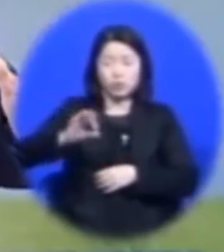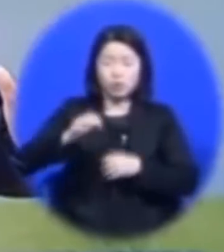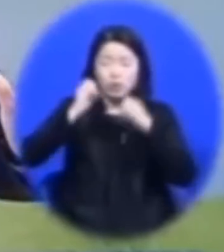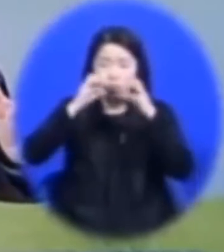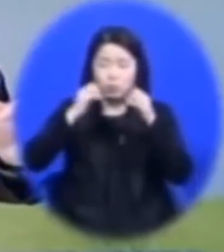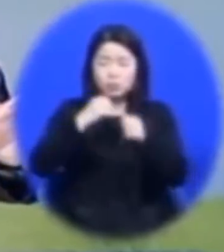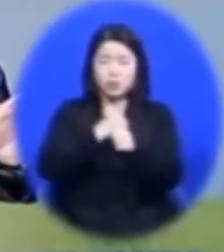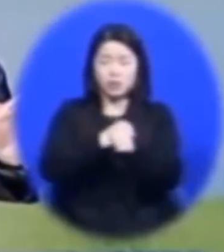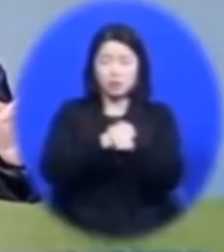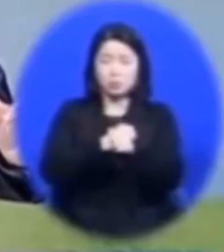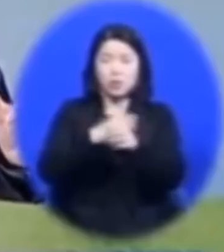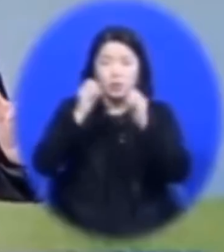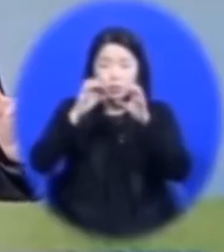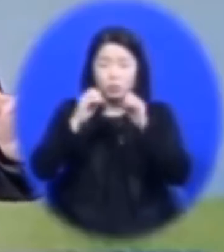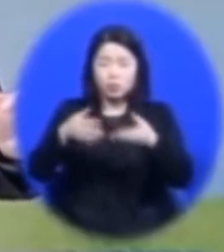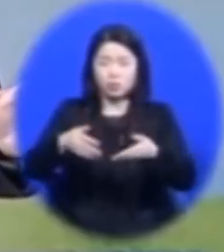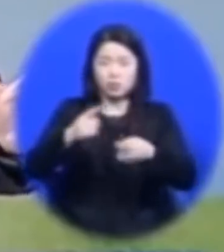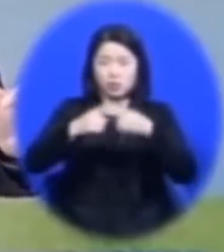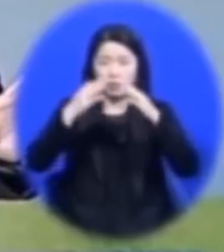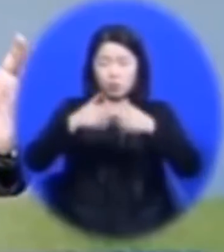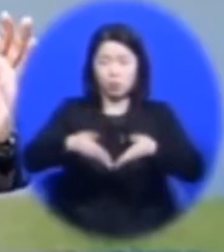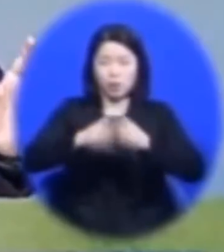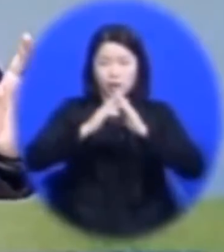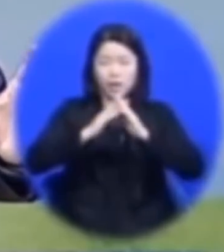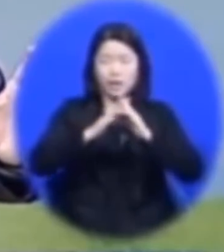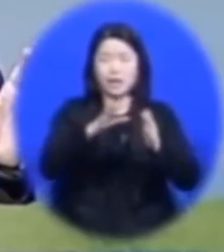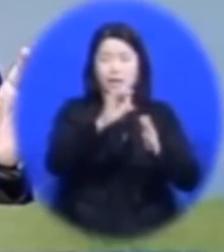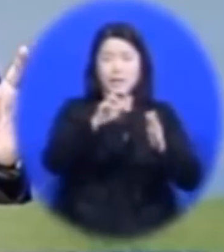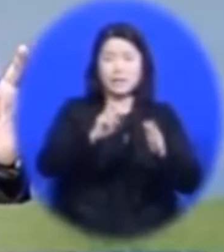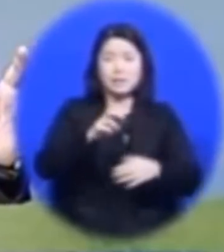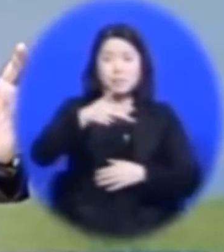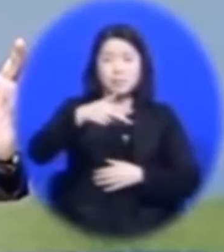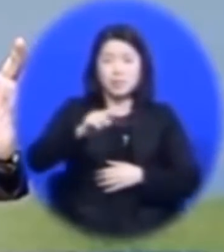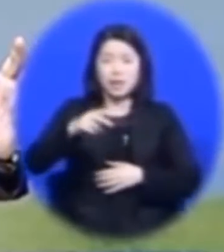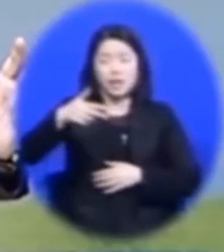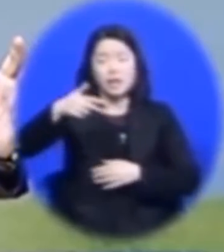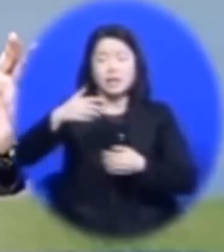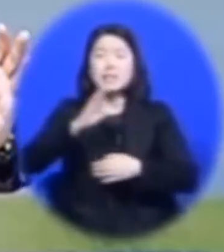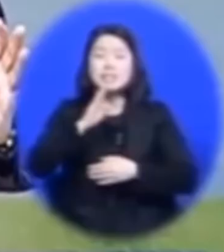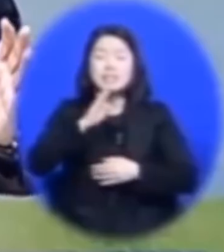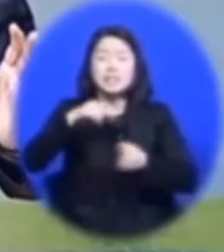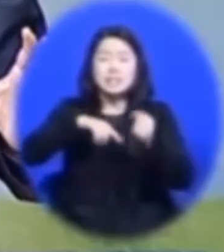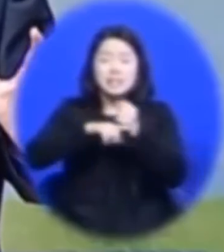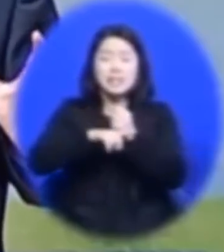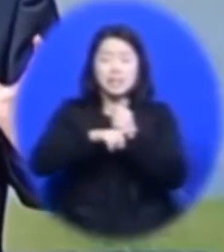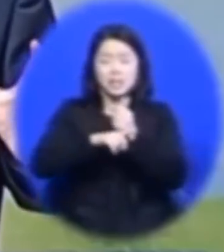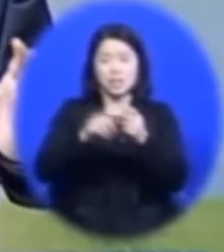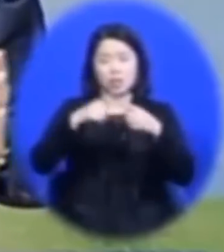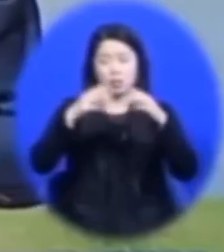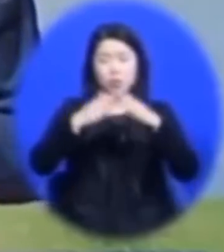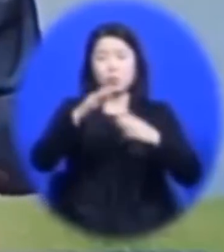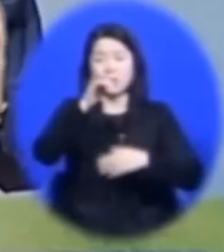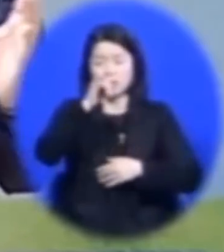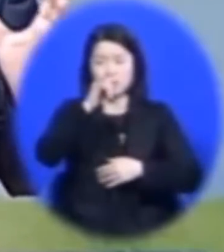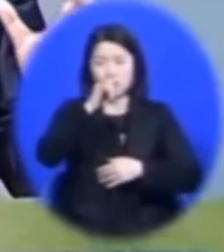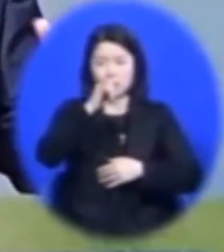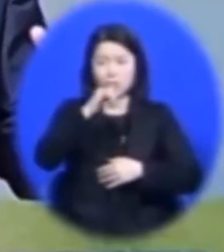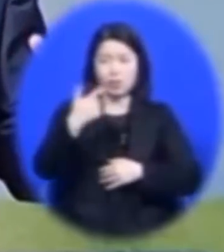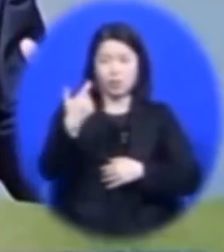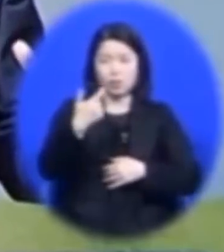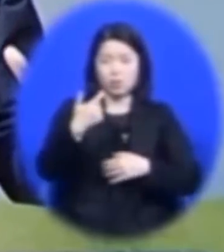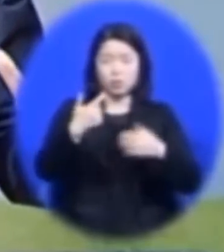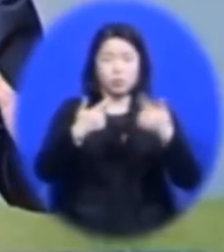세워진 에 인자 진리 교회 라는 교회가 있습니다 6.25 동란 떼 공산